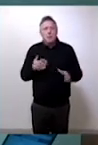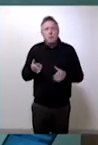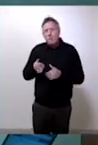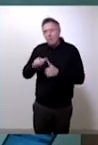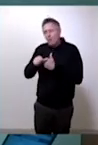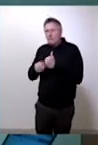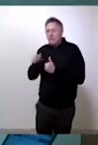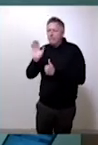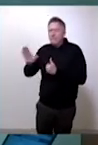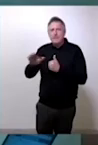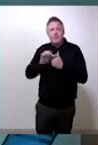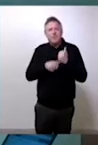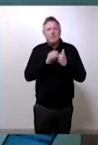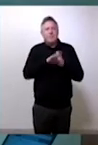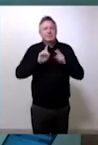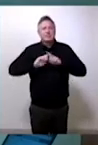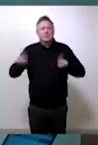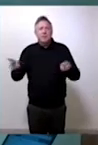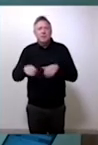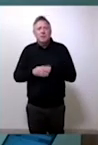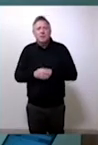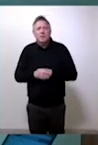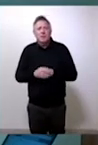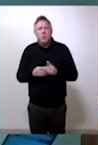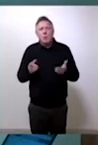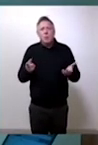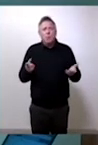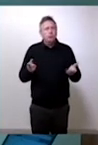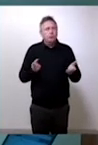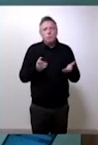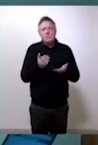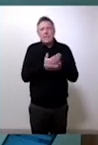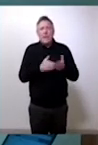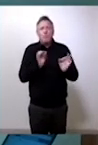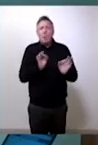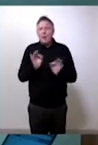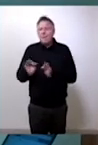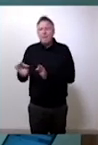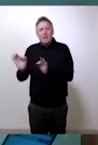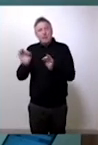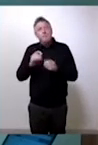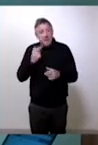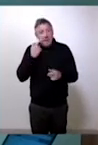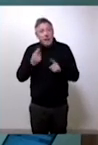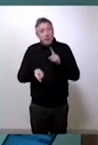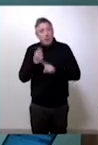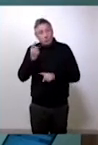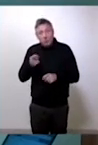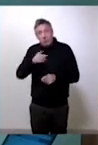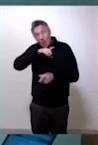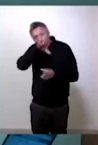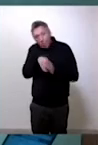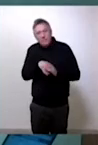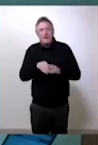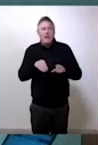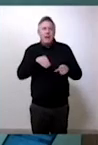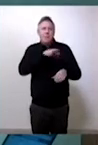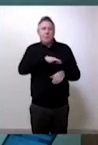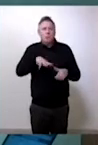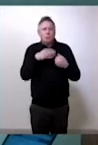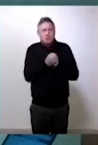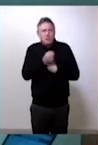tout cas une augmentation du niveau de vie moyen des habitants. Et c'est important dès maintenant prévoir du logement social de manière à ce que par la suite